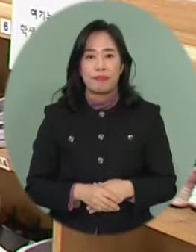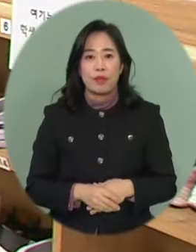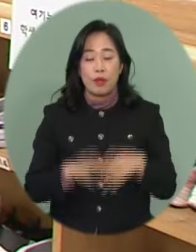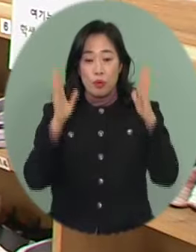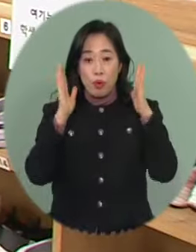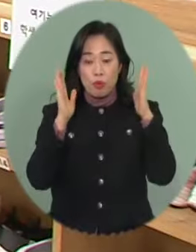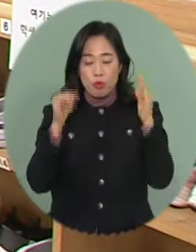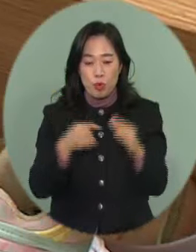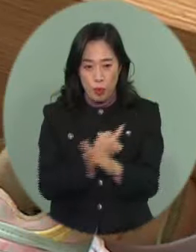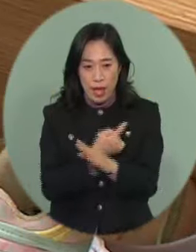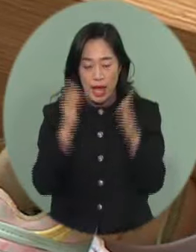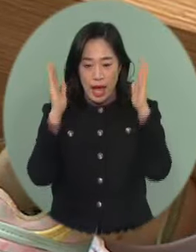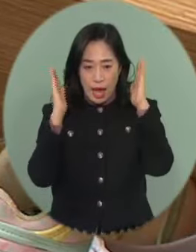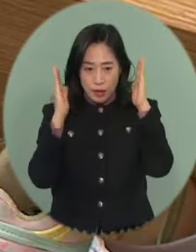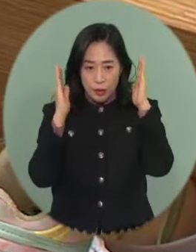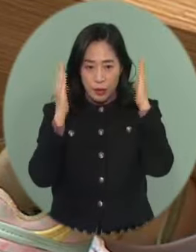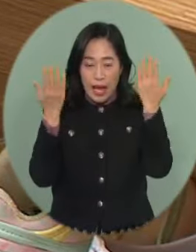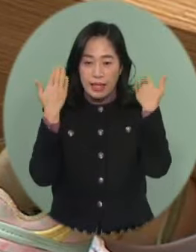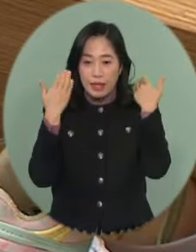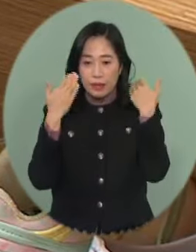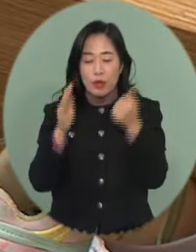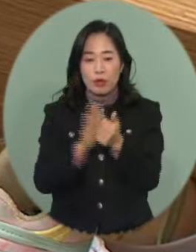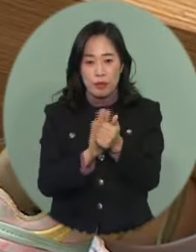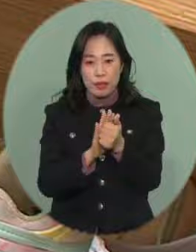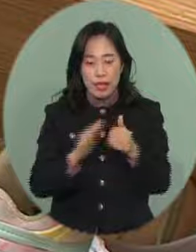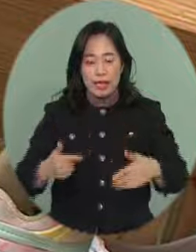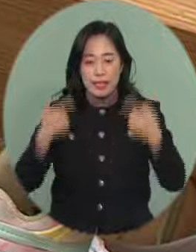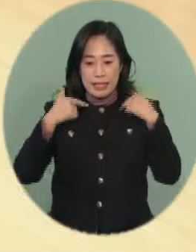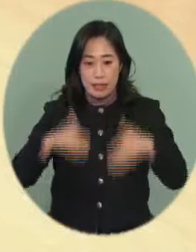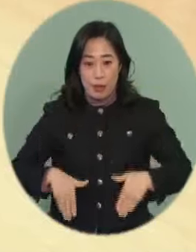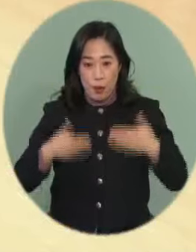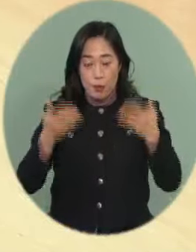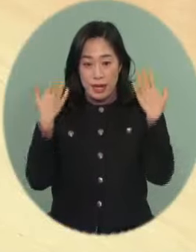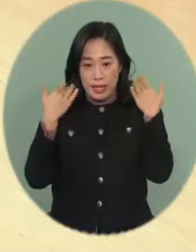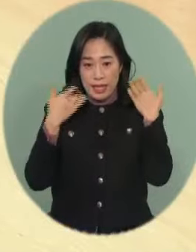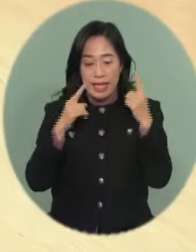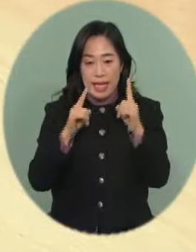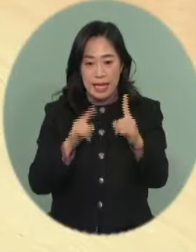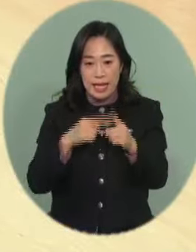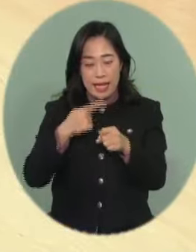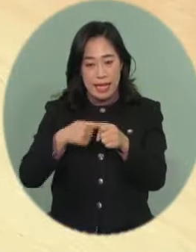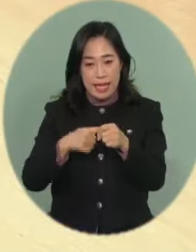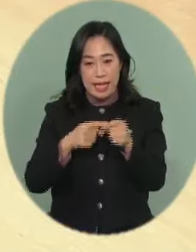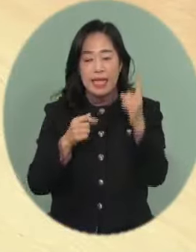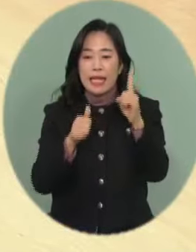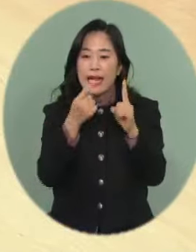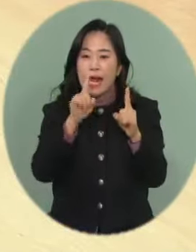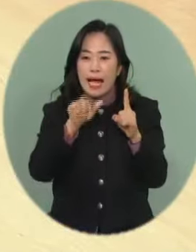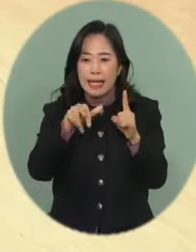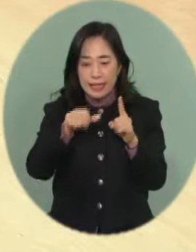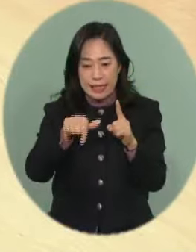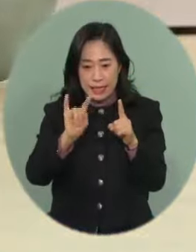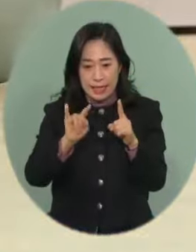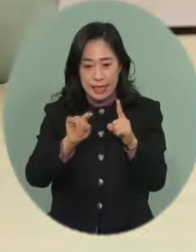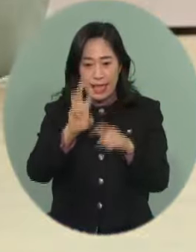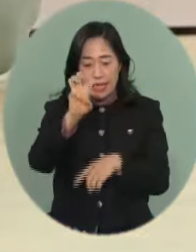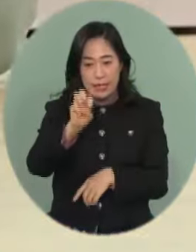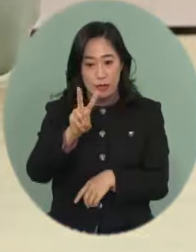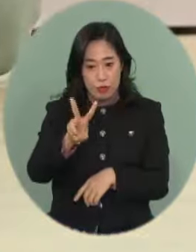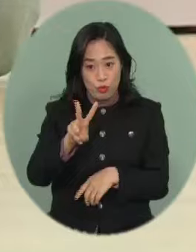수업 시간 외에도 학교에서 아이들을 돌봐주는 늘봄 학교가 오는 1학기부터 광주 32개 초등학교에서